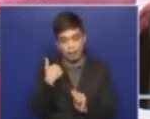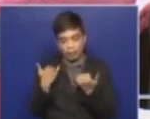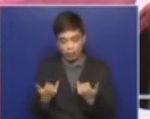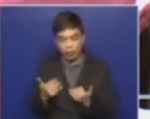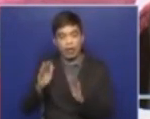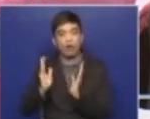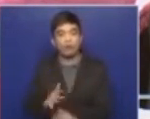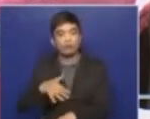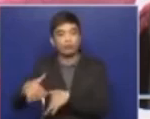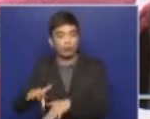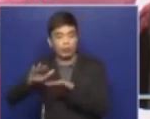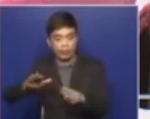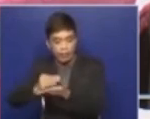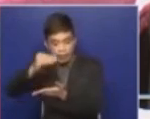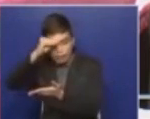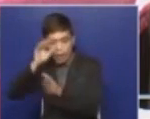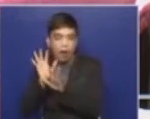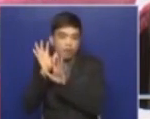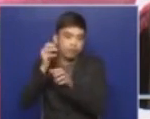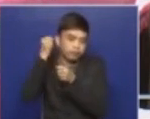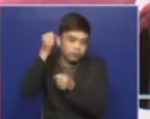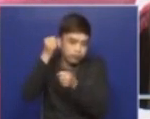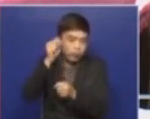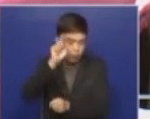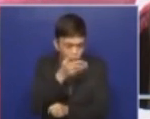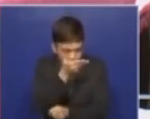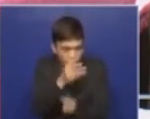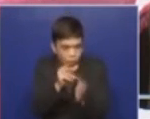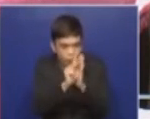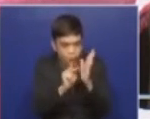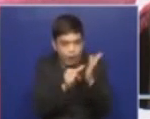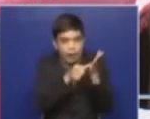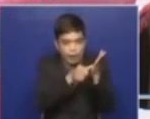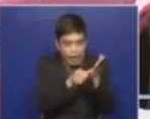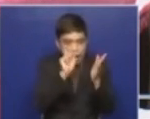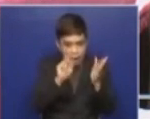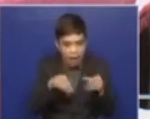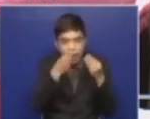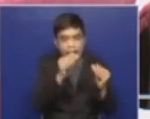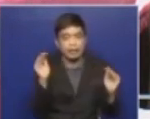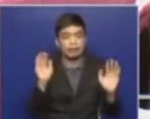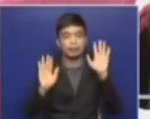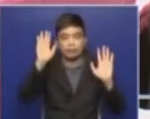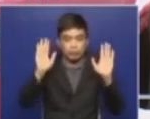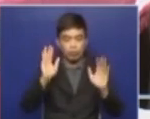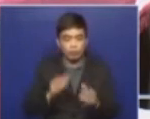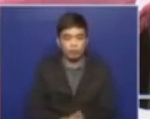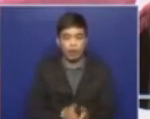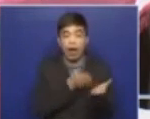ชนก็ออกมาชุมนุมเรียกร้องให้มีการแก้รัฐธรรมนูญให้เป็นประชาธิปไตยในเมื่อทุกฝ่ายมีความเห็นในทิศท